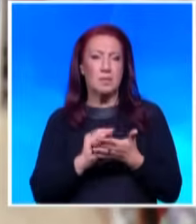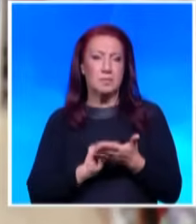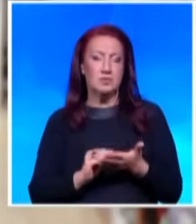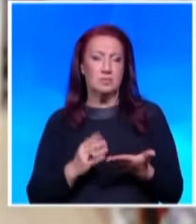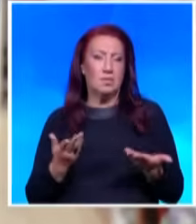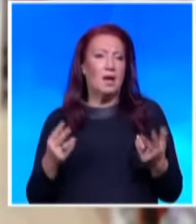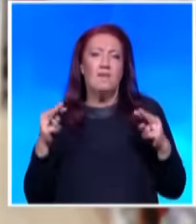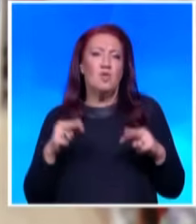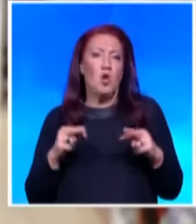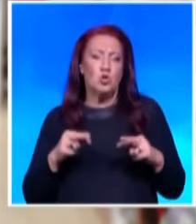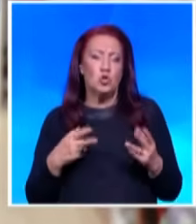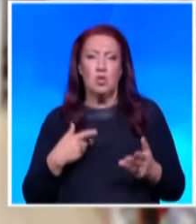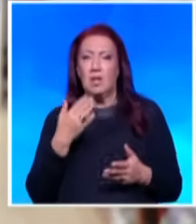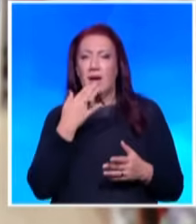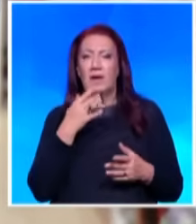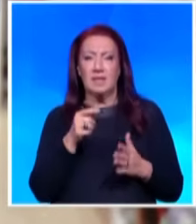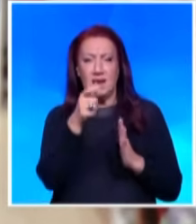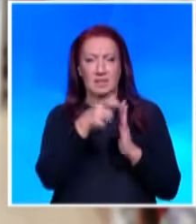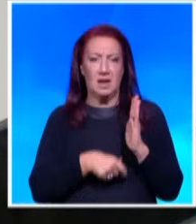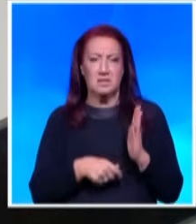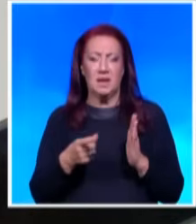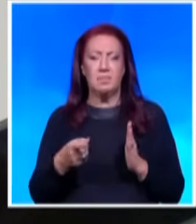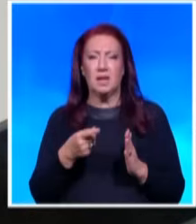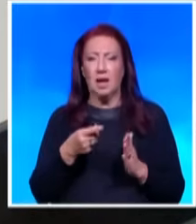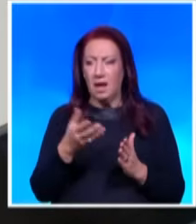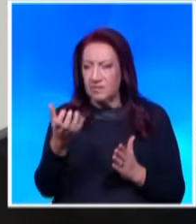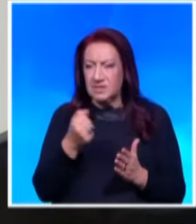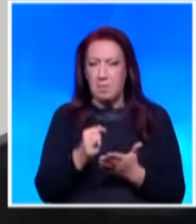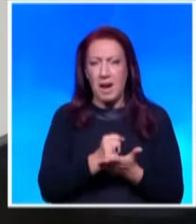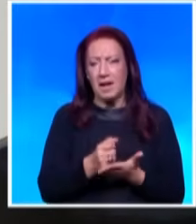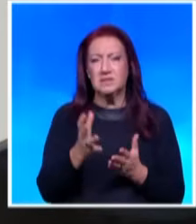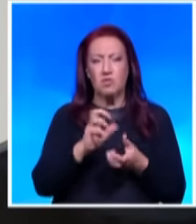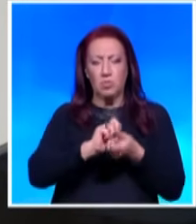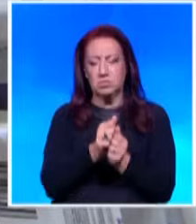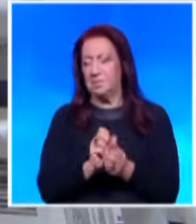когато е хартия на рецепта, която се изхвърля след няколко дена? Предстои среща